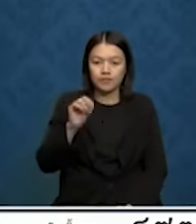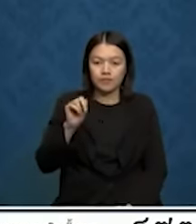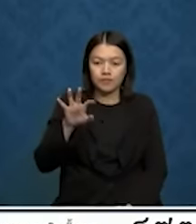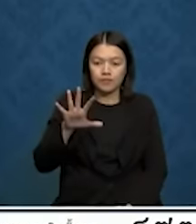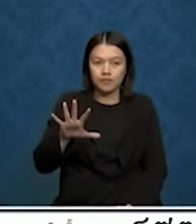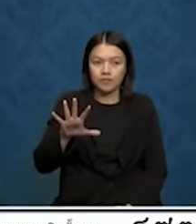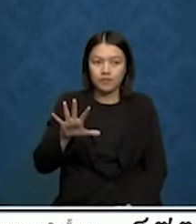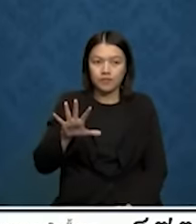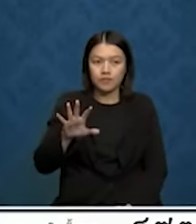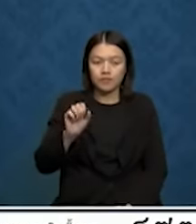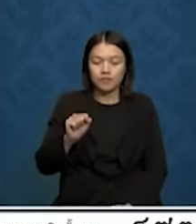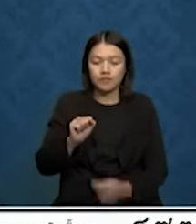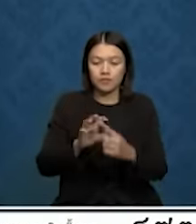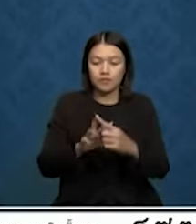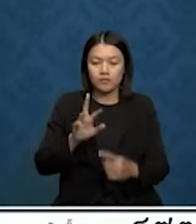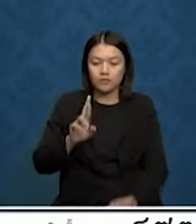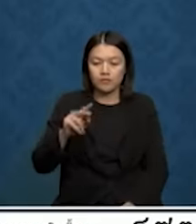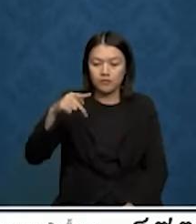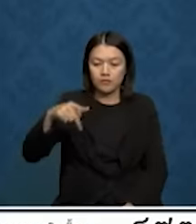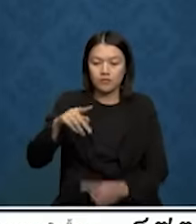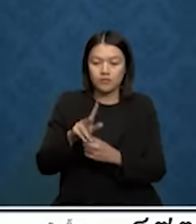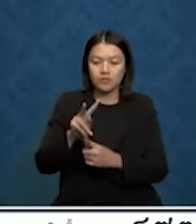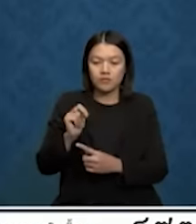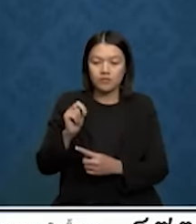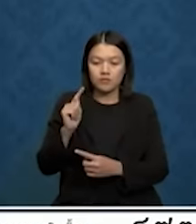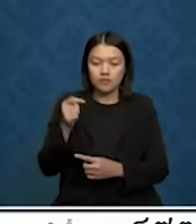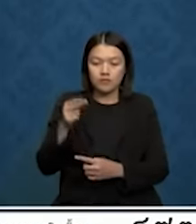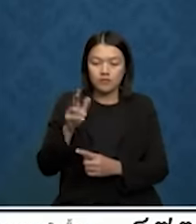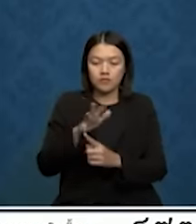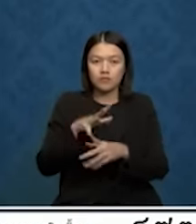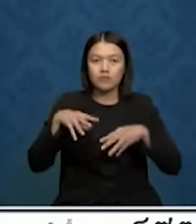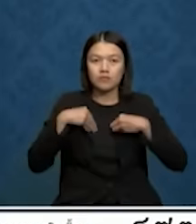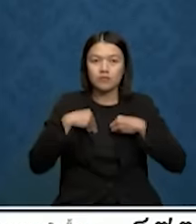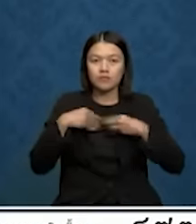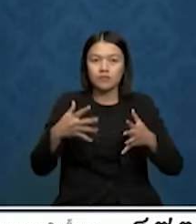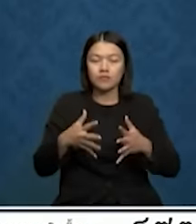445นายสุรพันธ์ไวยากร ไม่เห็นชอบครับ